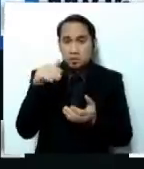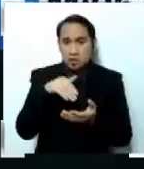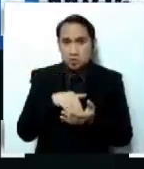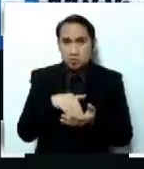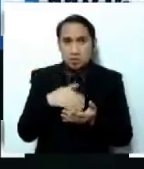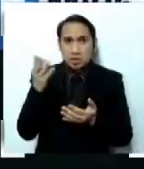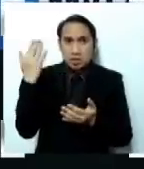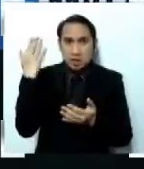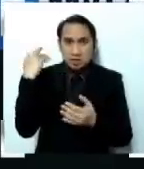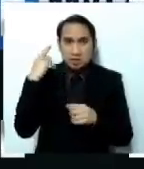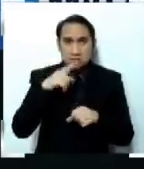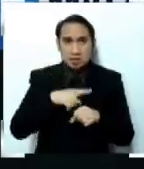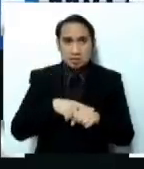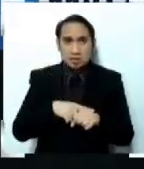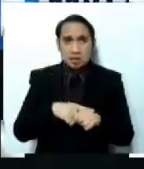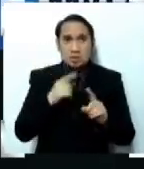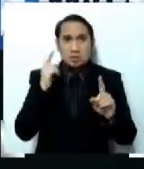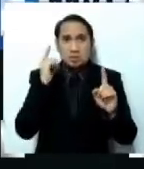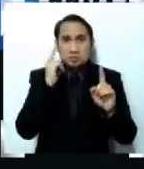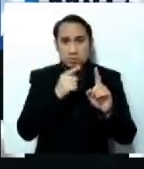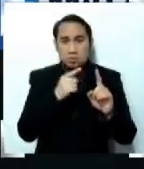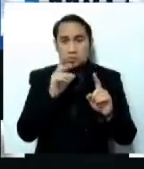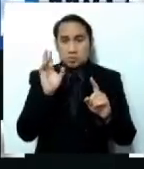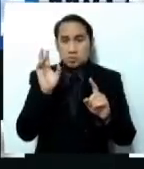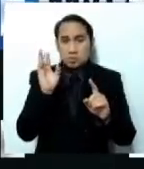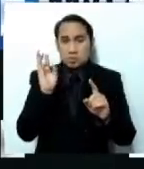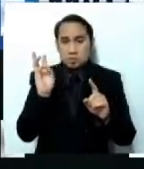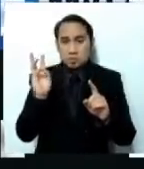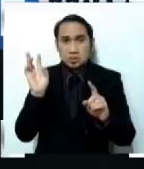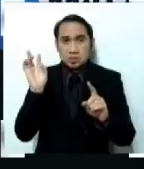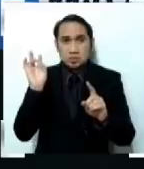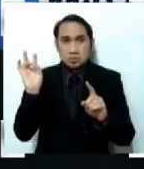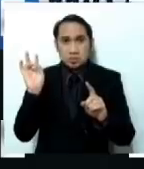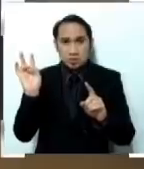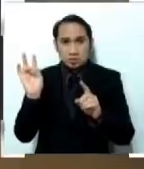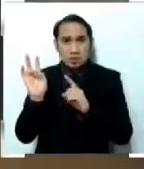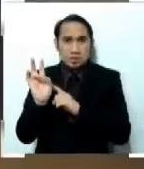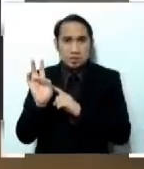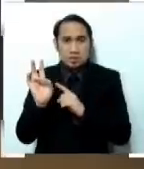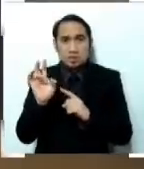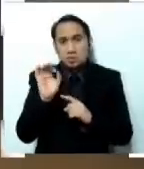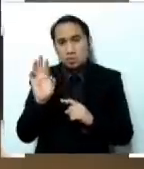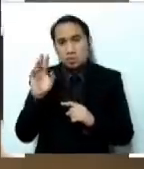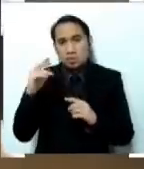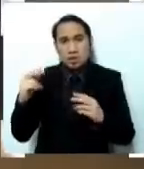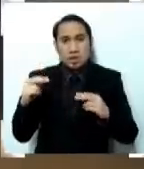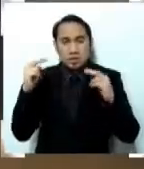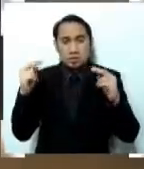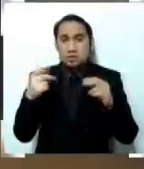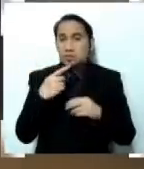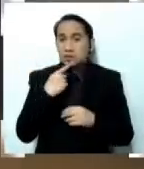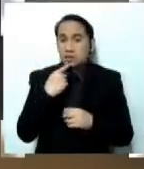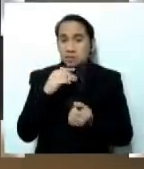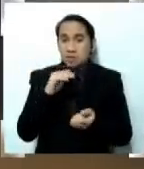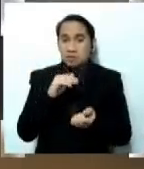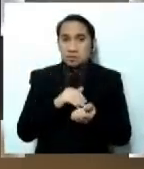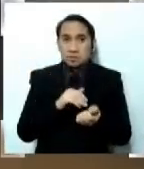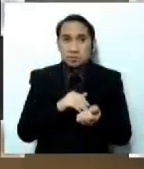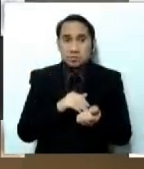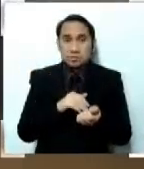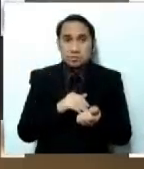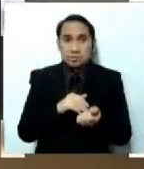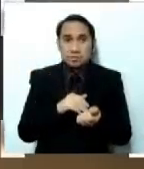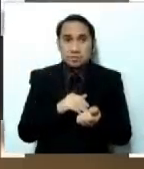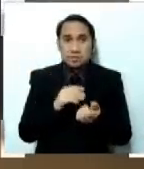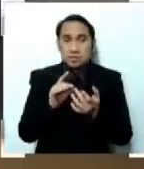to 70. We hope we can reach 70 or higher. Pero ayon kay Dr. Tony Liachon, dating Special